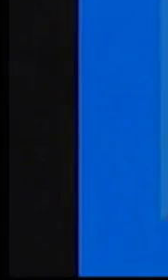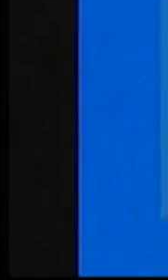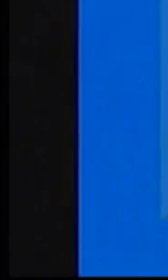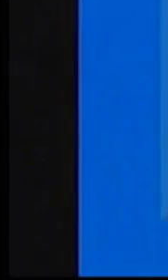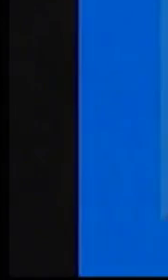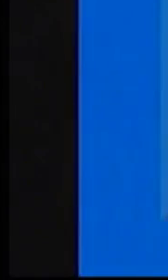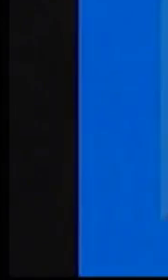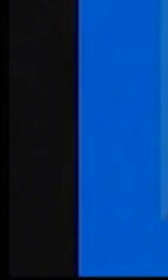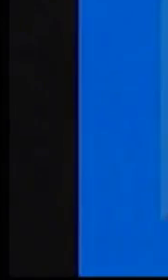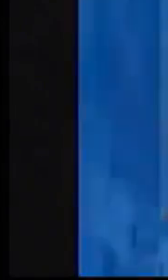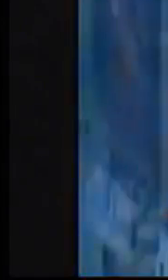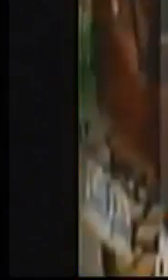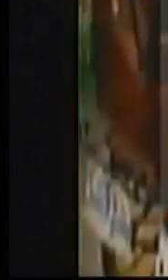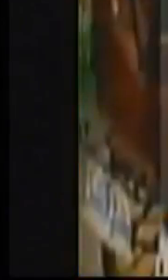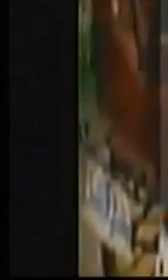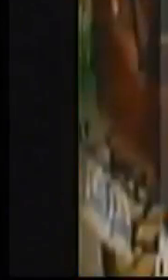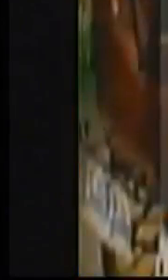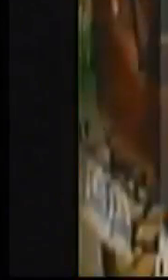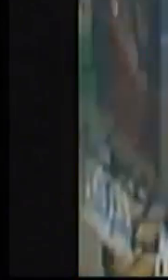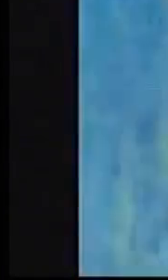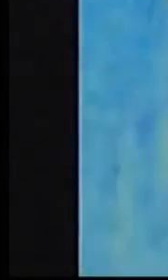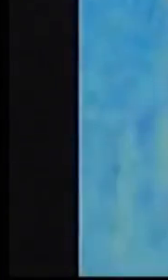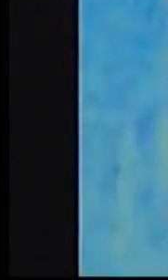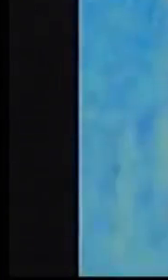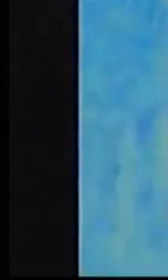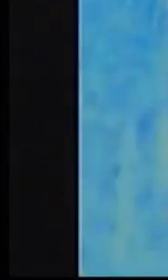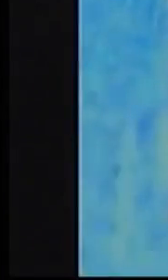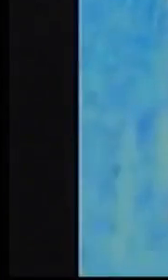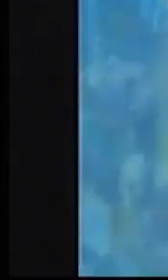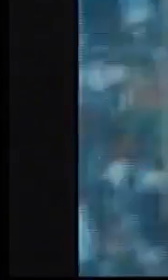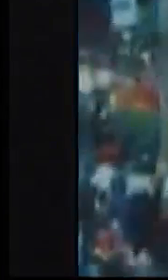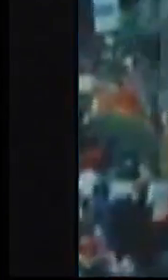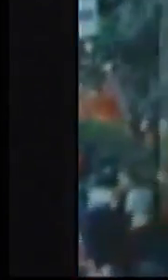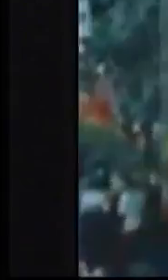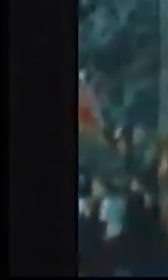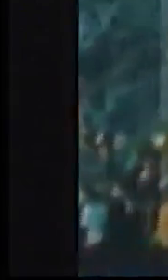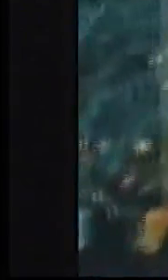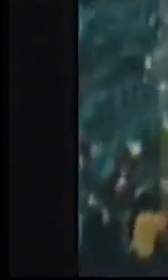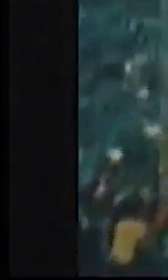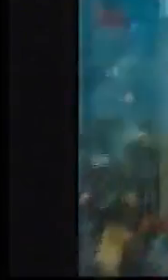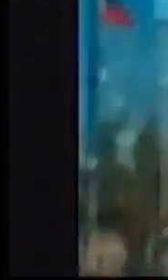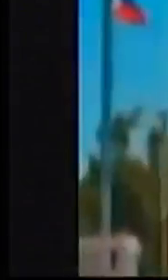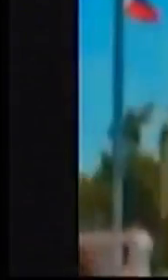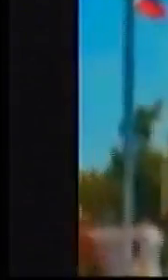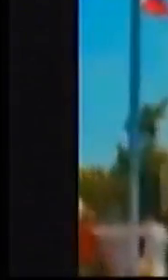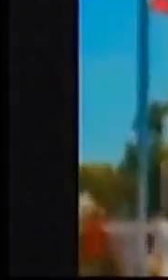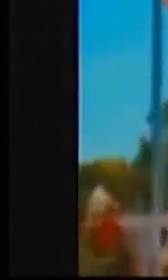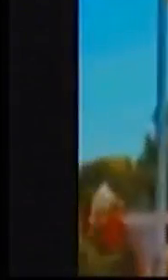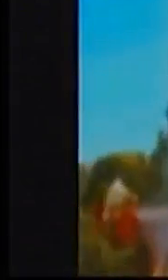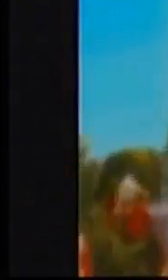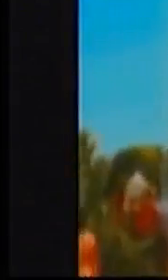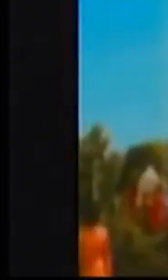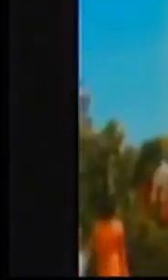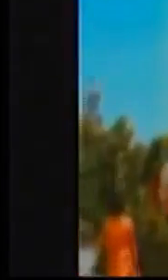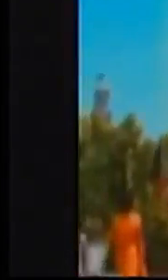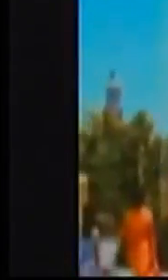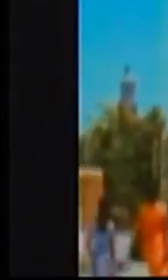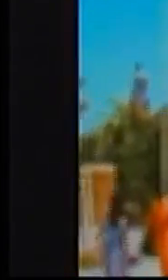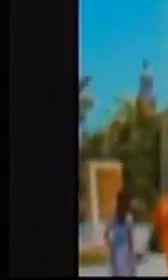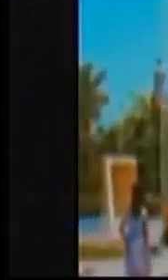mo. Aming ligaya na pag may mga api. Ang